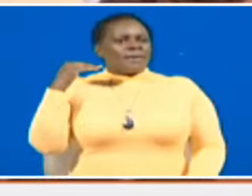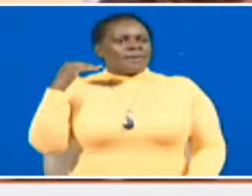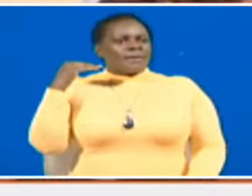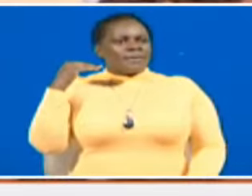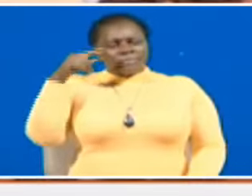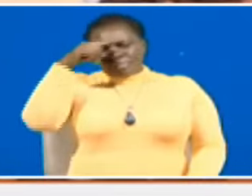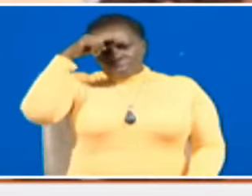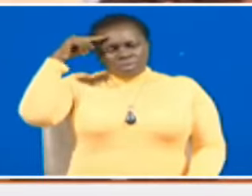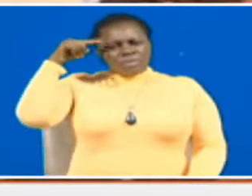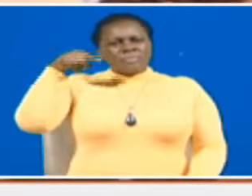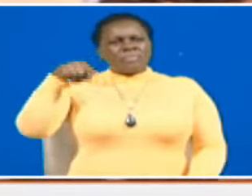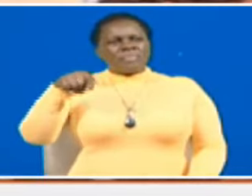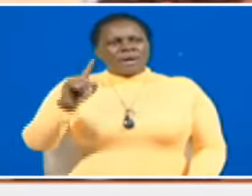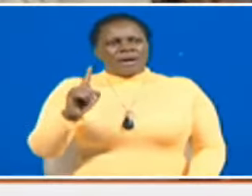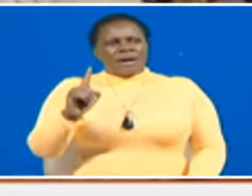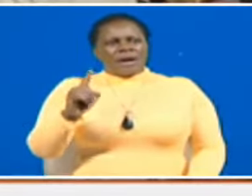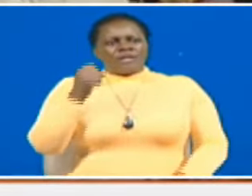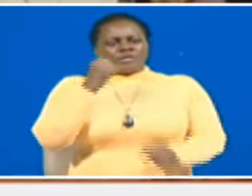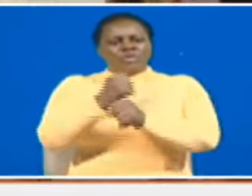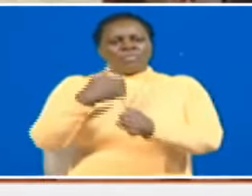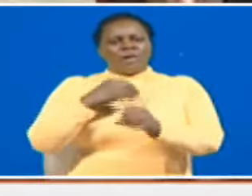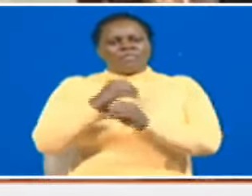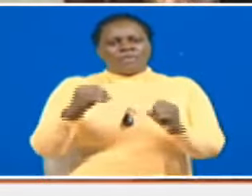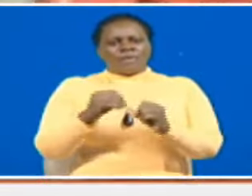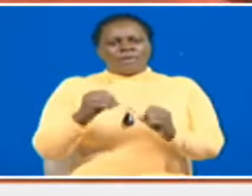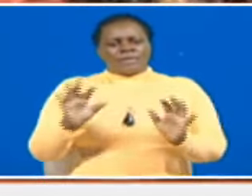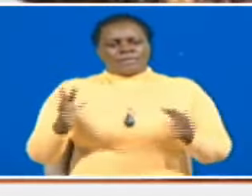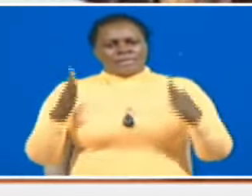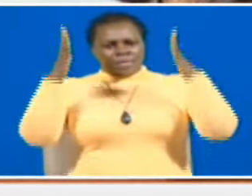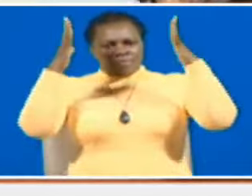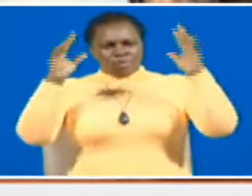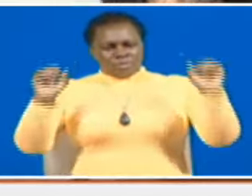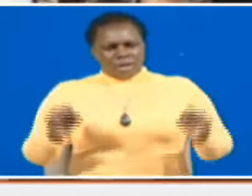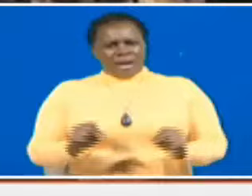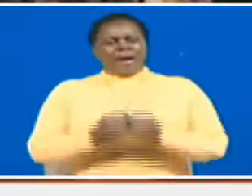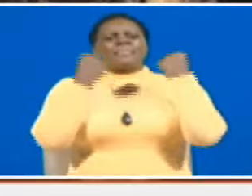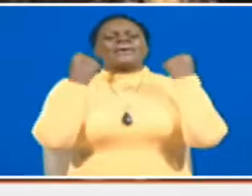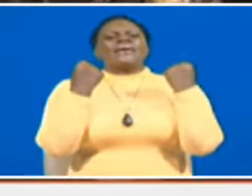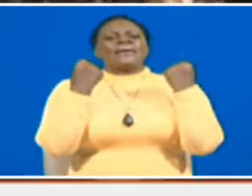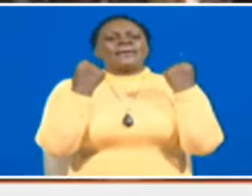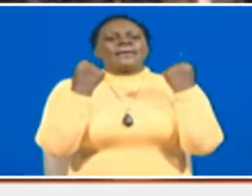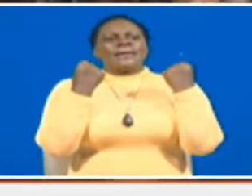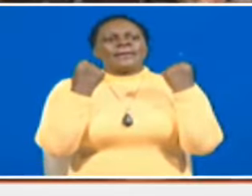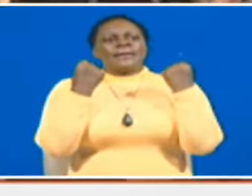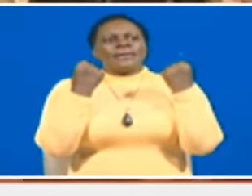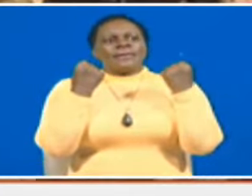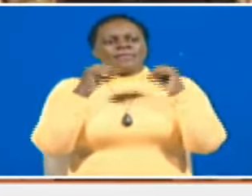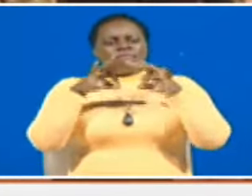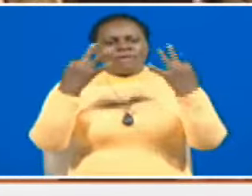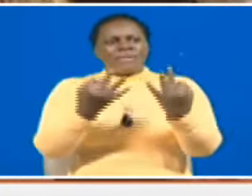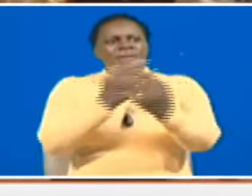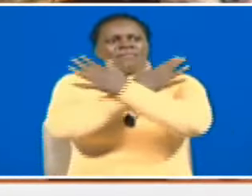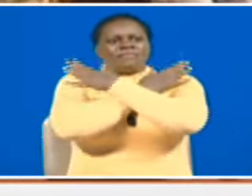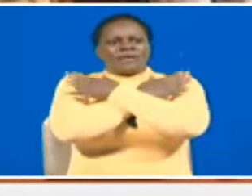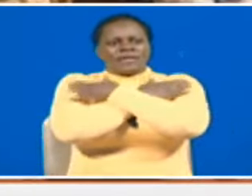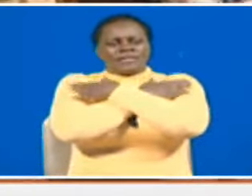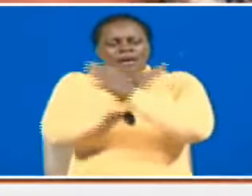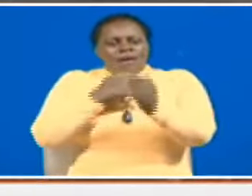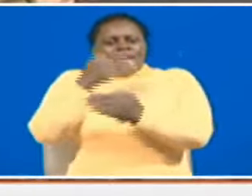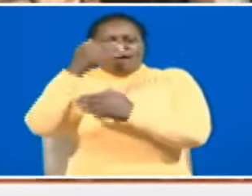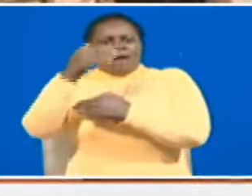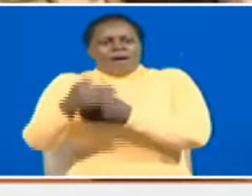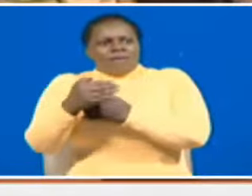kwa sababu yati amekosa kazi. Eid al-Fitr ni sherehe inayojumuisha familia, jamaa na marafiki. Punde tu baada